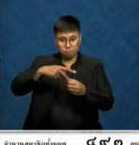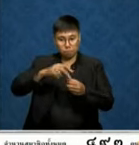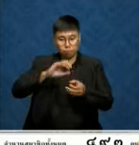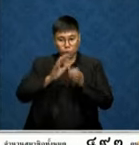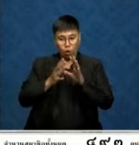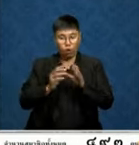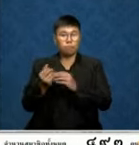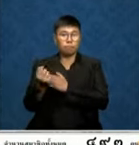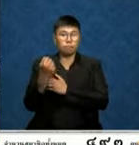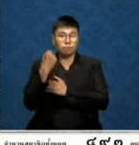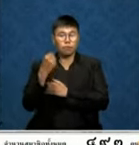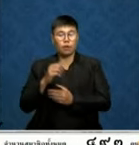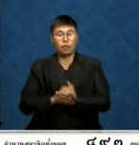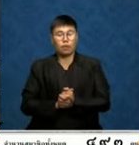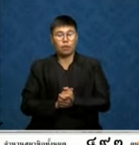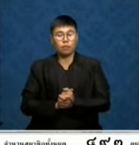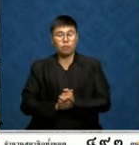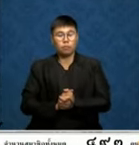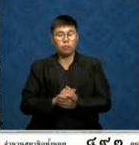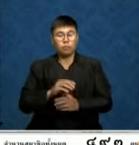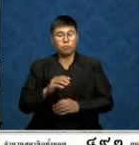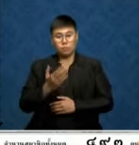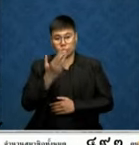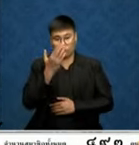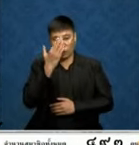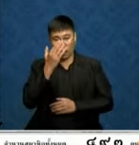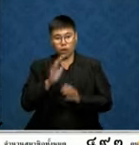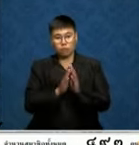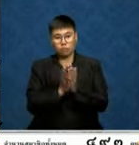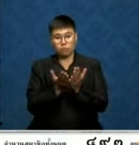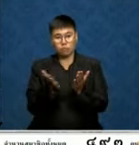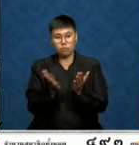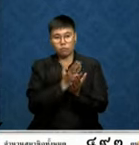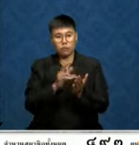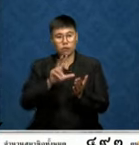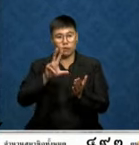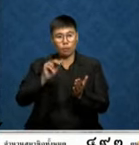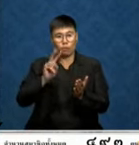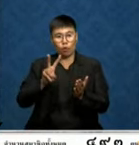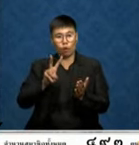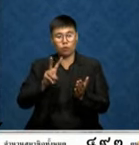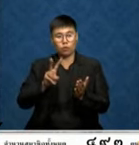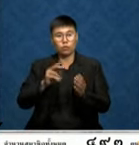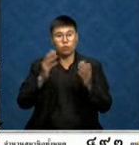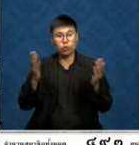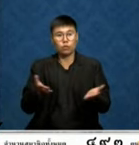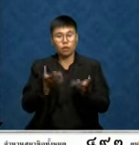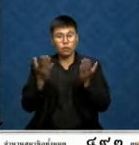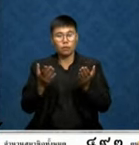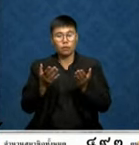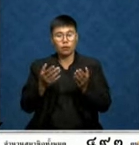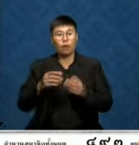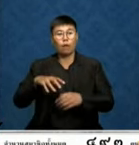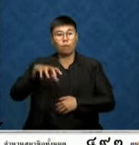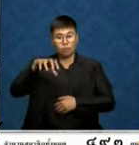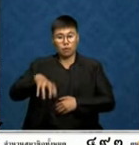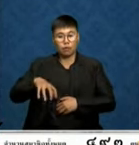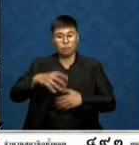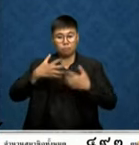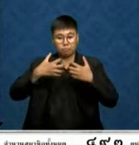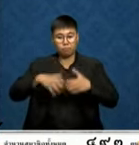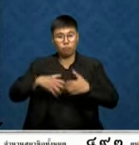ภารกิจของท่านนะครับหน้าที่32ครับภารกิจของท่านก็คือส่งเสริมการผลิตไฟฟ้าจ